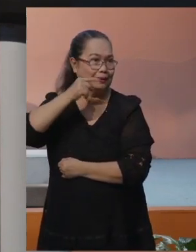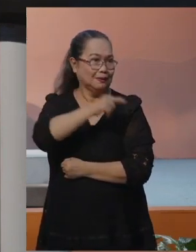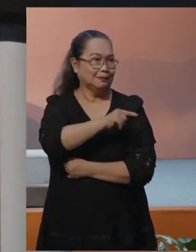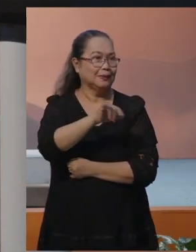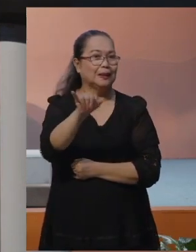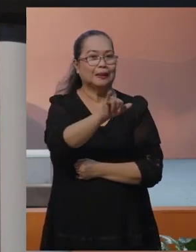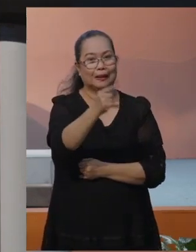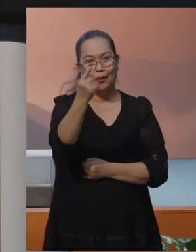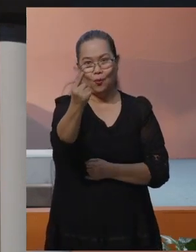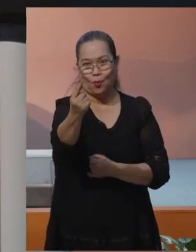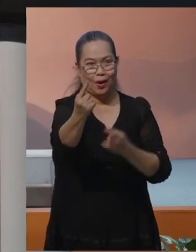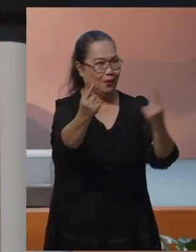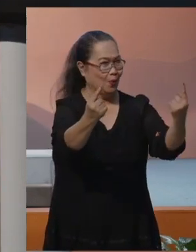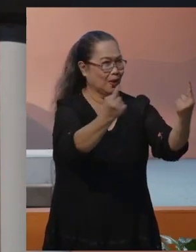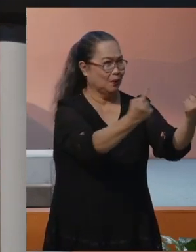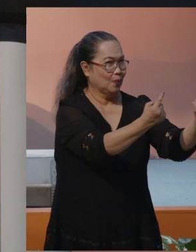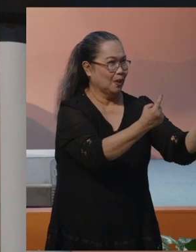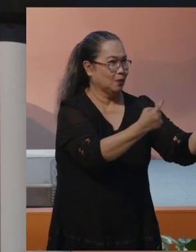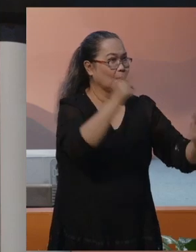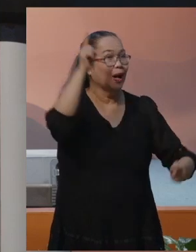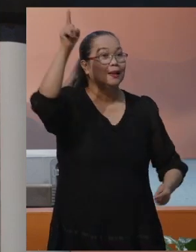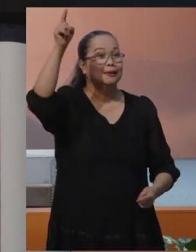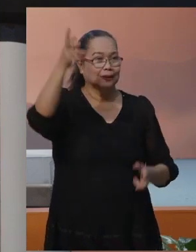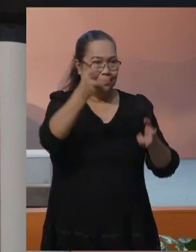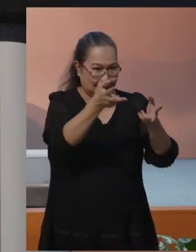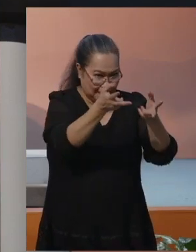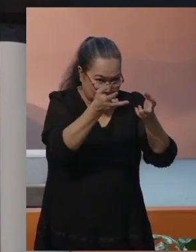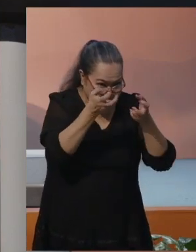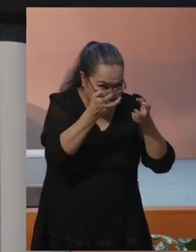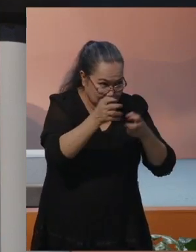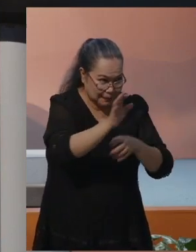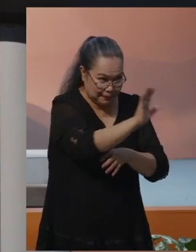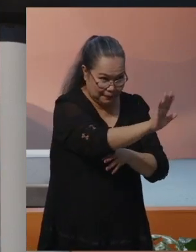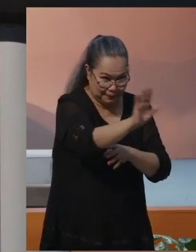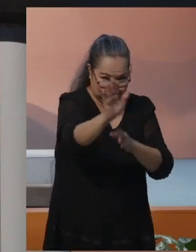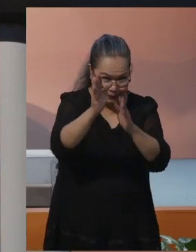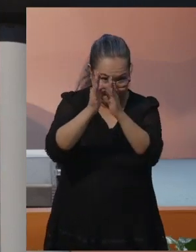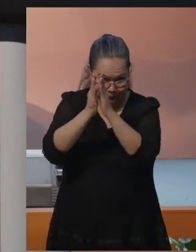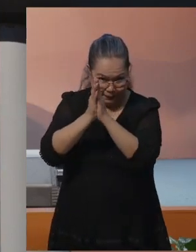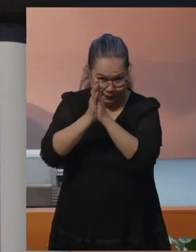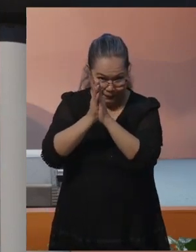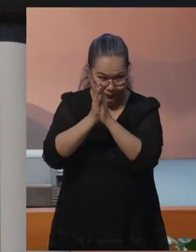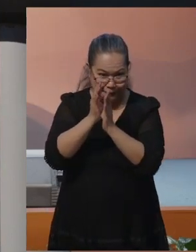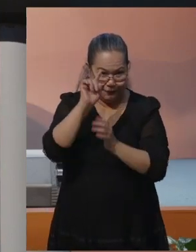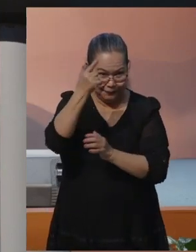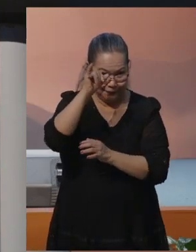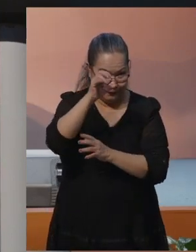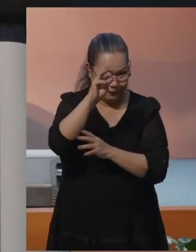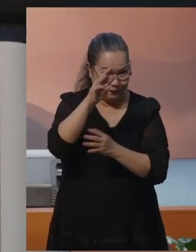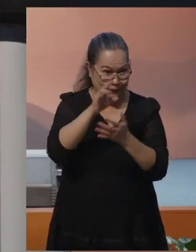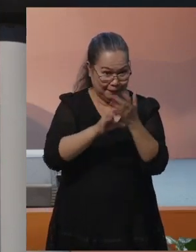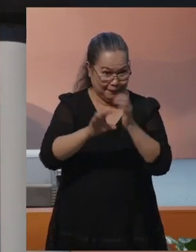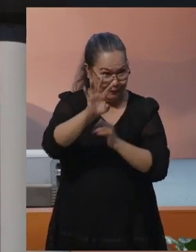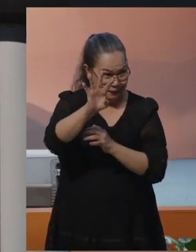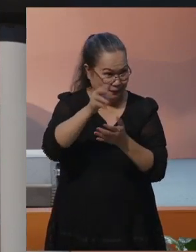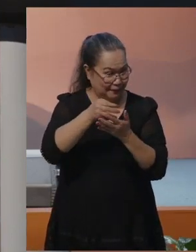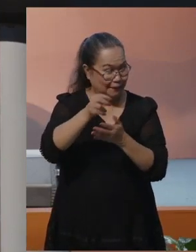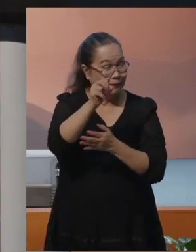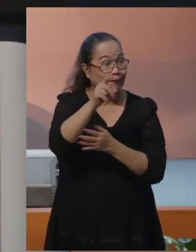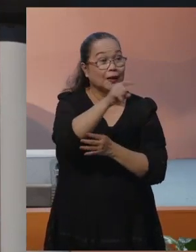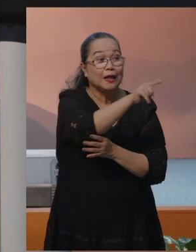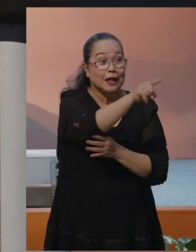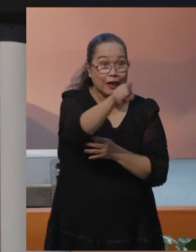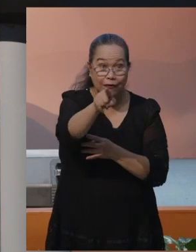isa sa atin, pinakikinggan ng Diyos. Ang sabi sa 1 John chapter 5, verse 14, and if we